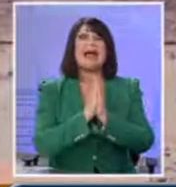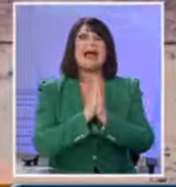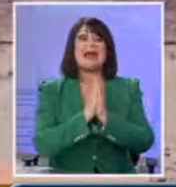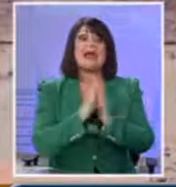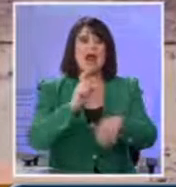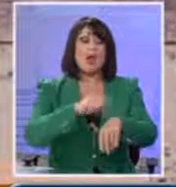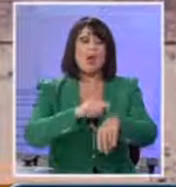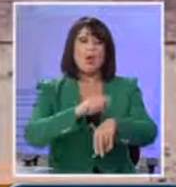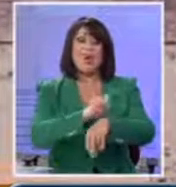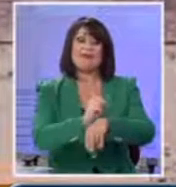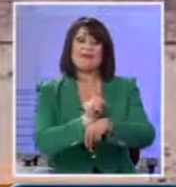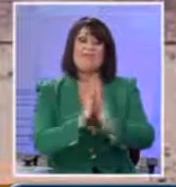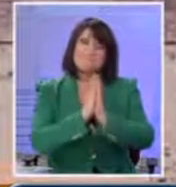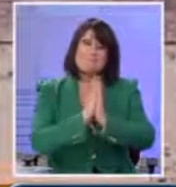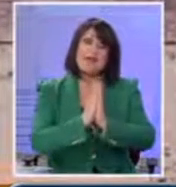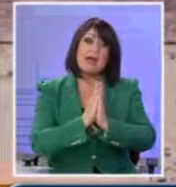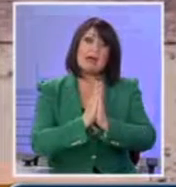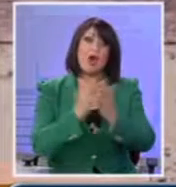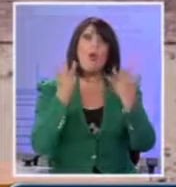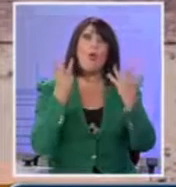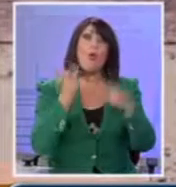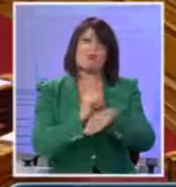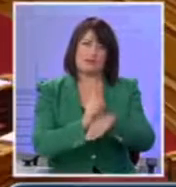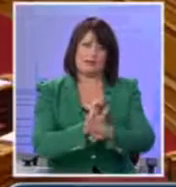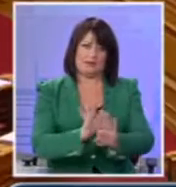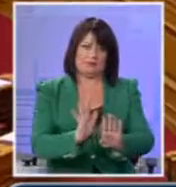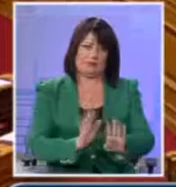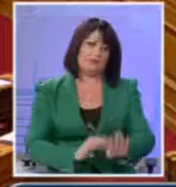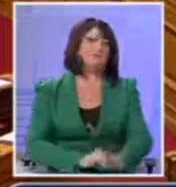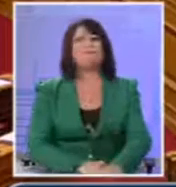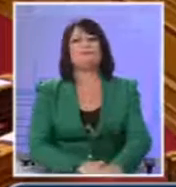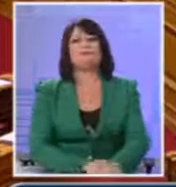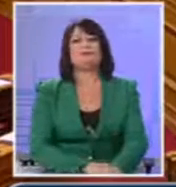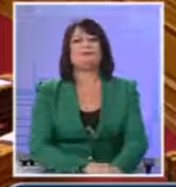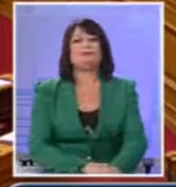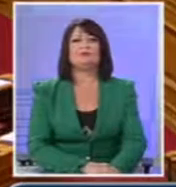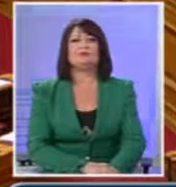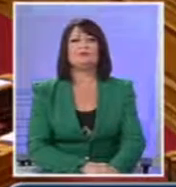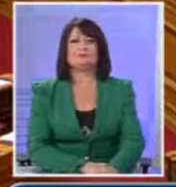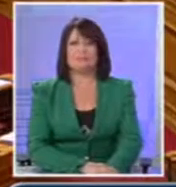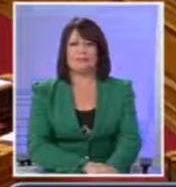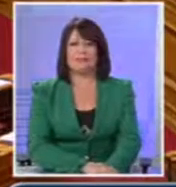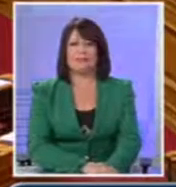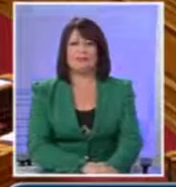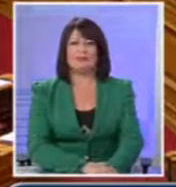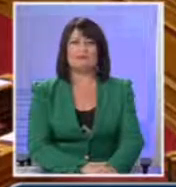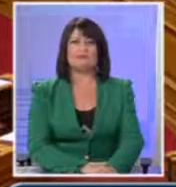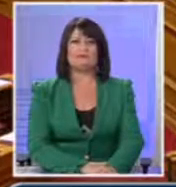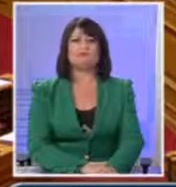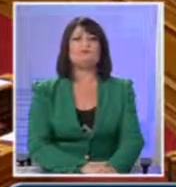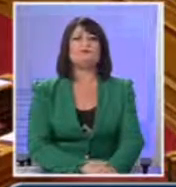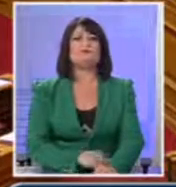μέσα στο χρόνο να είστε όλοι. 8 λεπτά είναι. Δεν είναι η κυρία Αντωνοπούλου.